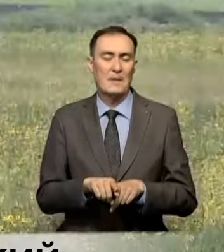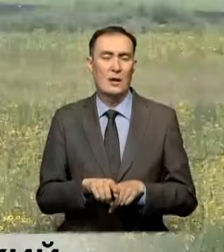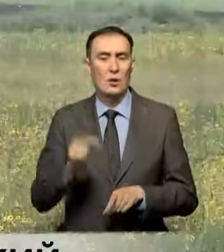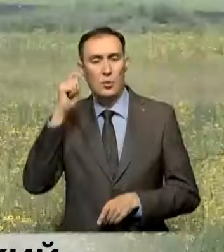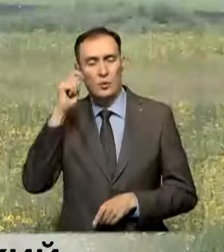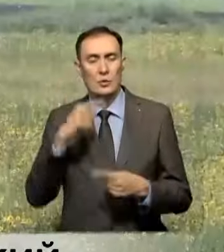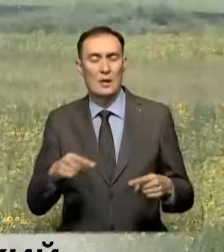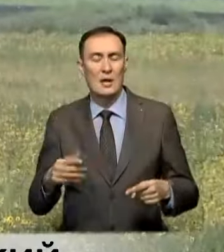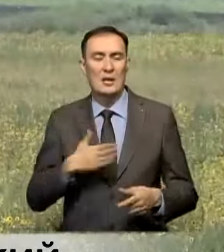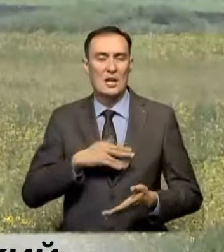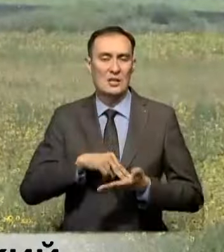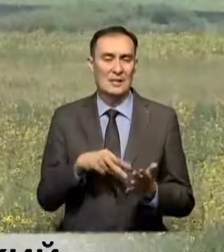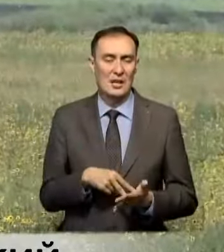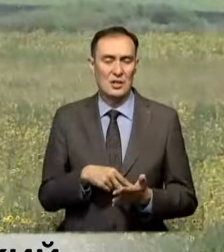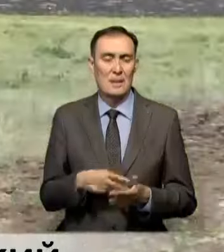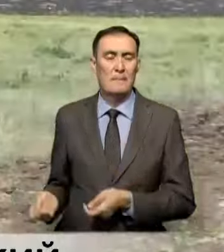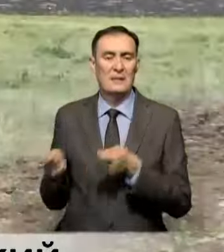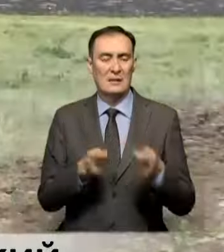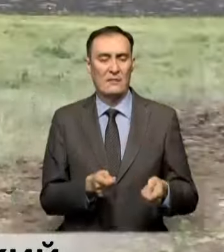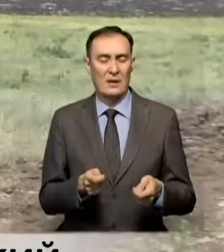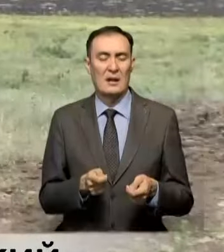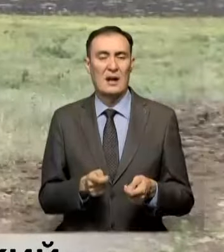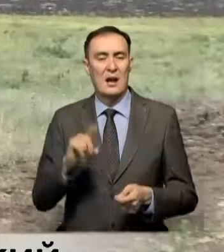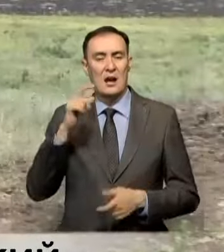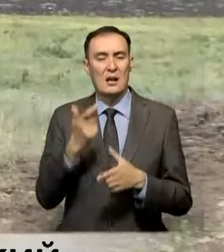лук. Непосредственно задача – это поставка